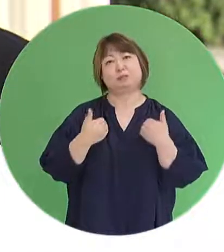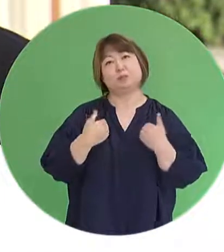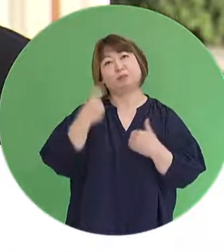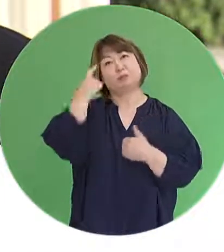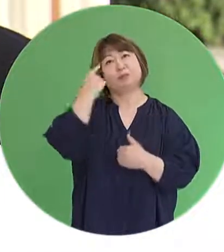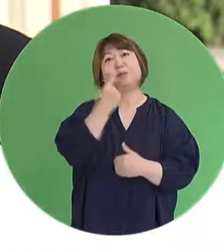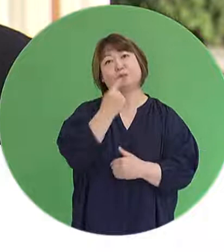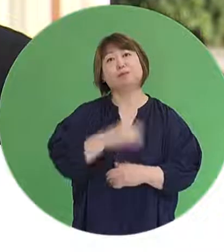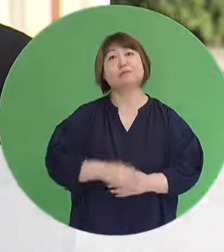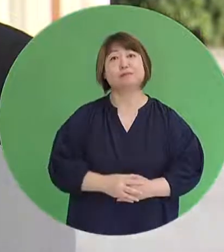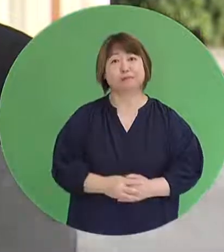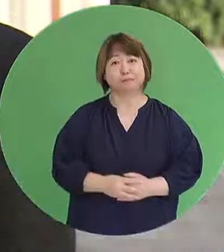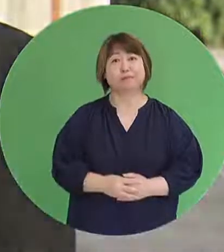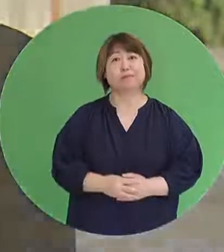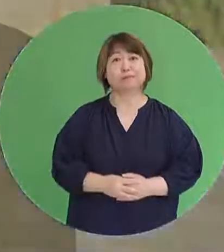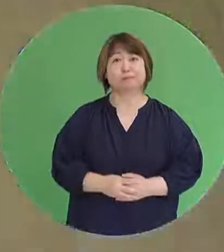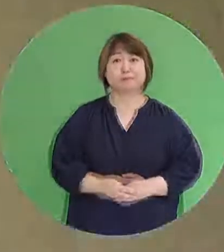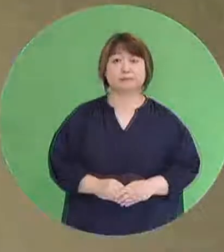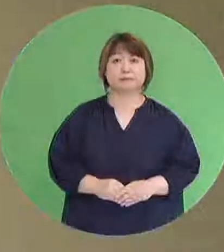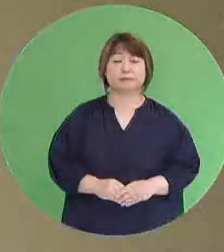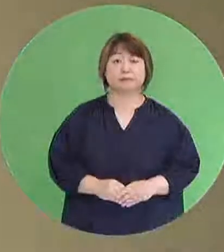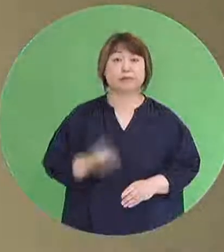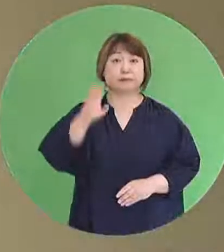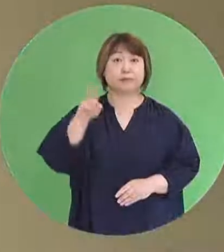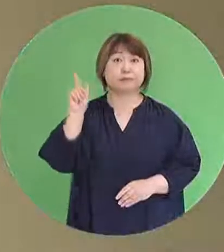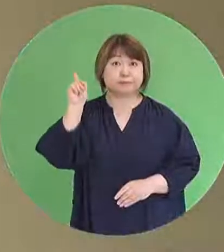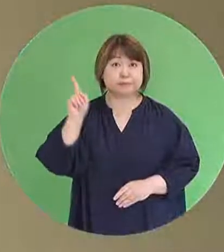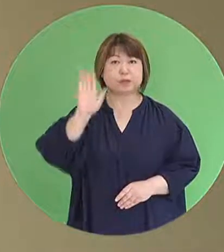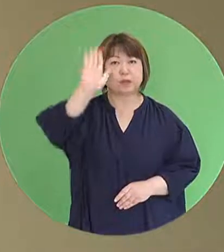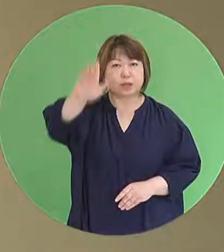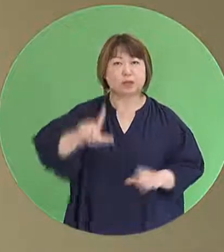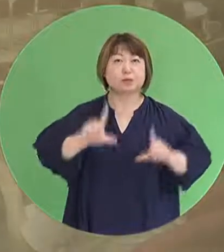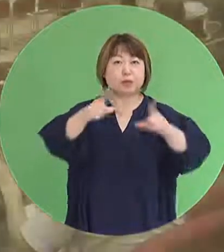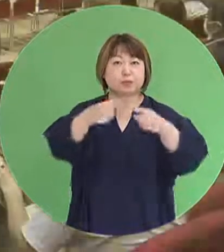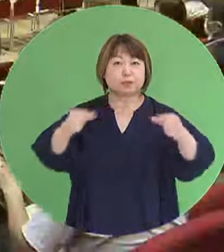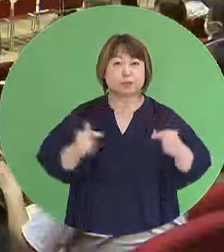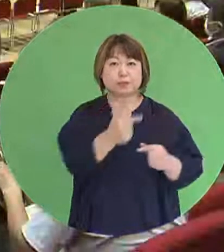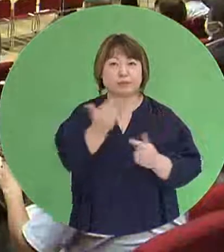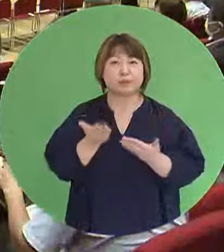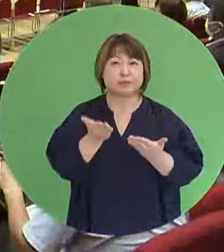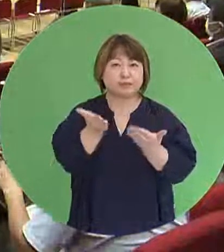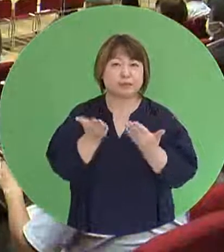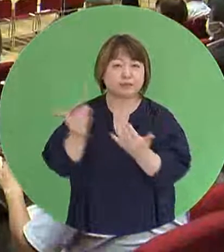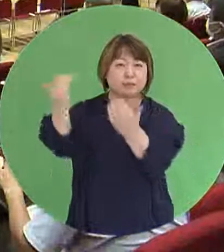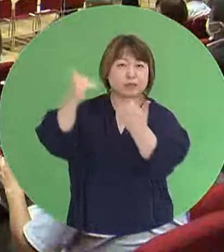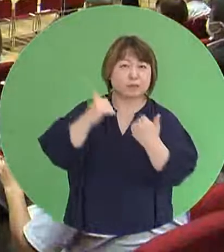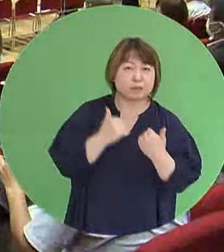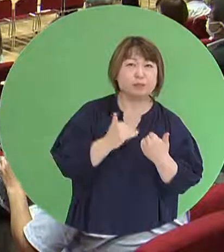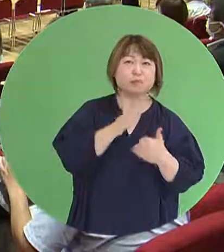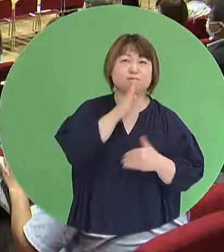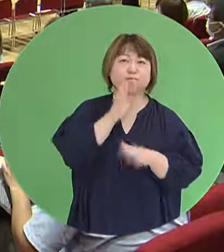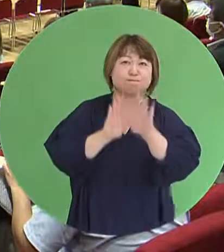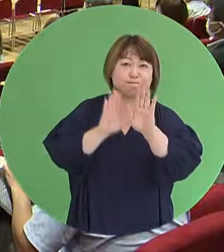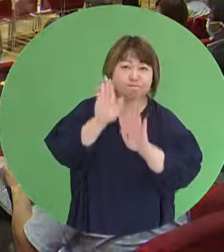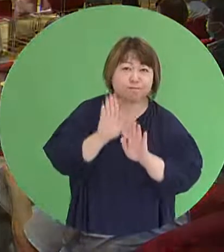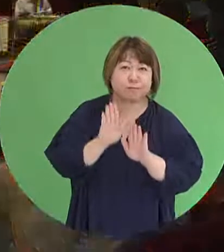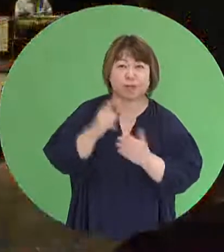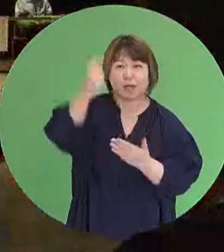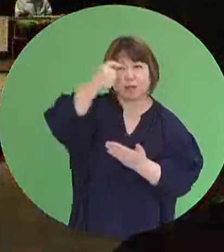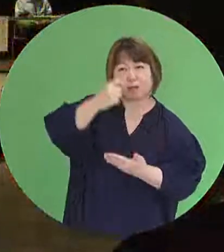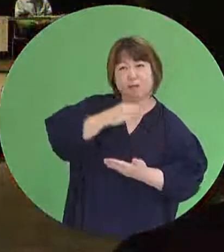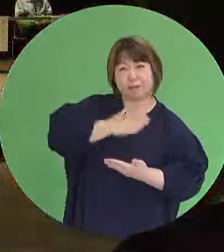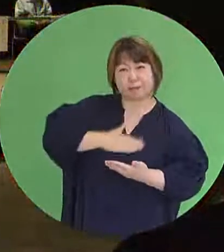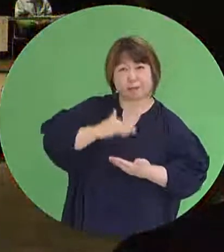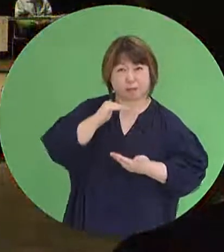になってくるかなと思います。 県はこれからも東日本大震災津波の事実や教